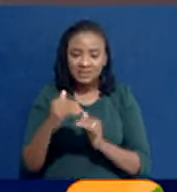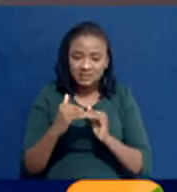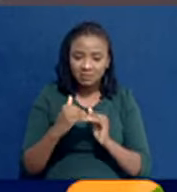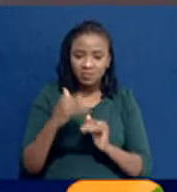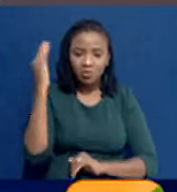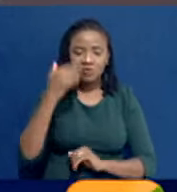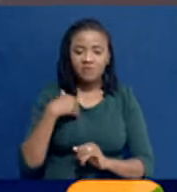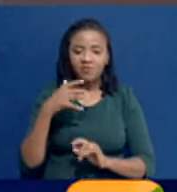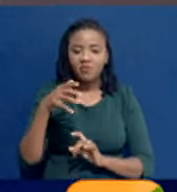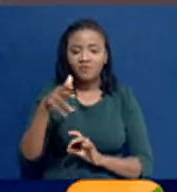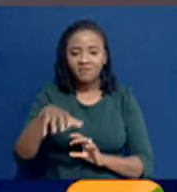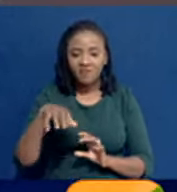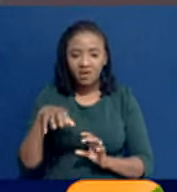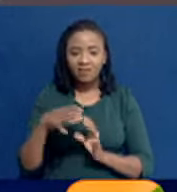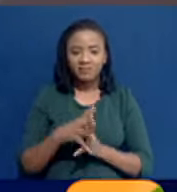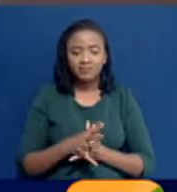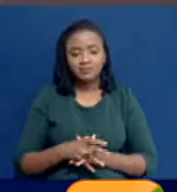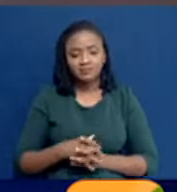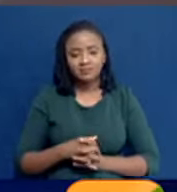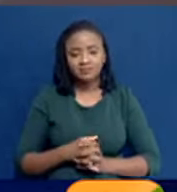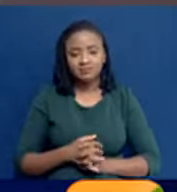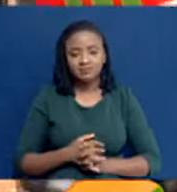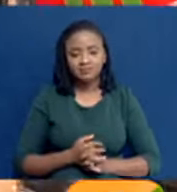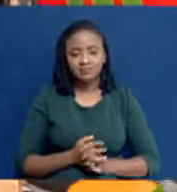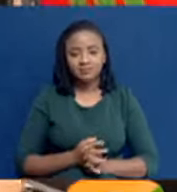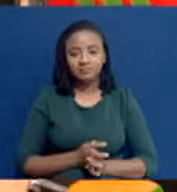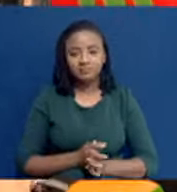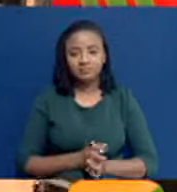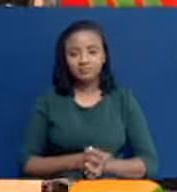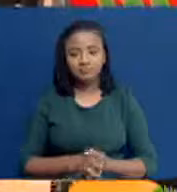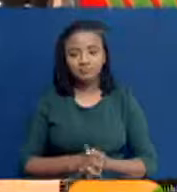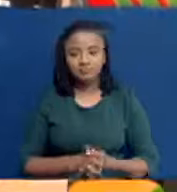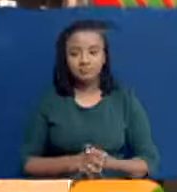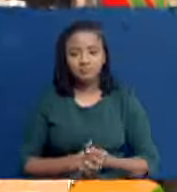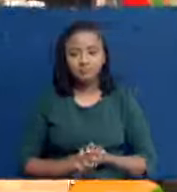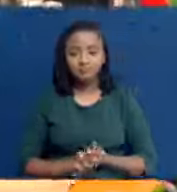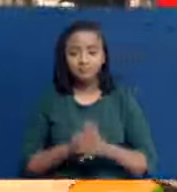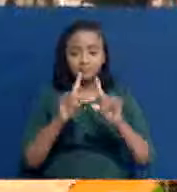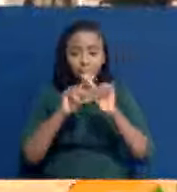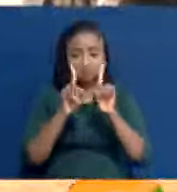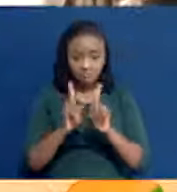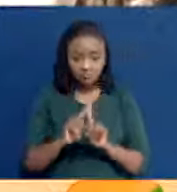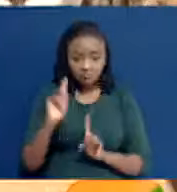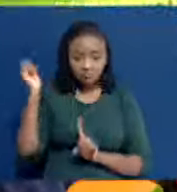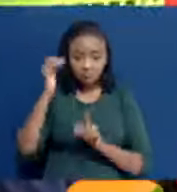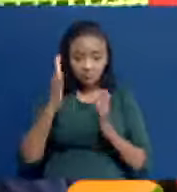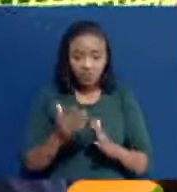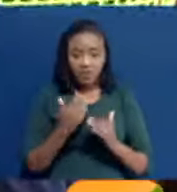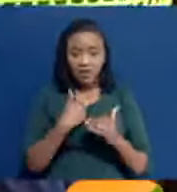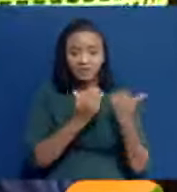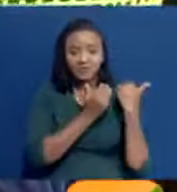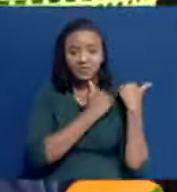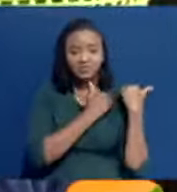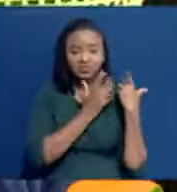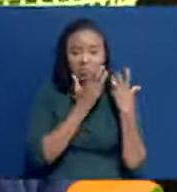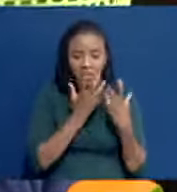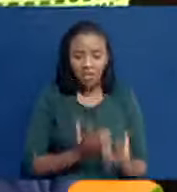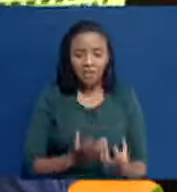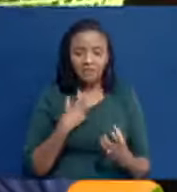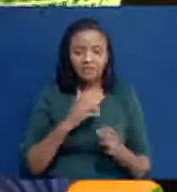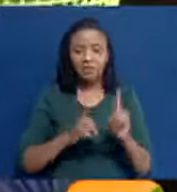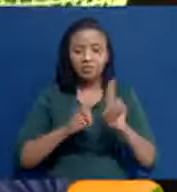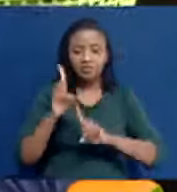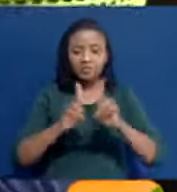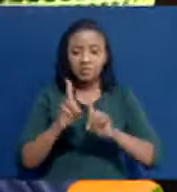usafiri, kama Martin Munene anavyotuarifu. Wakenya wameendelea kukabiliwa na mzigo kubwa wa usafiri